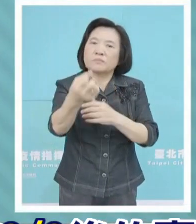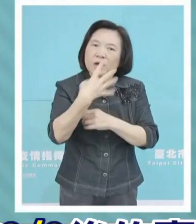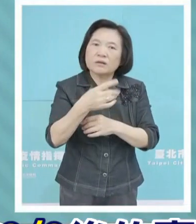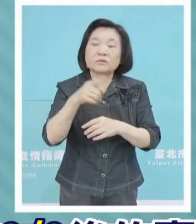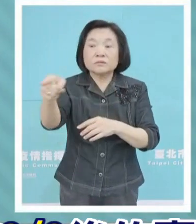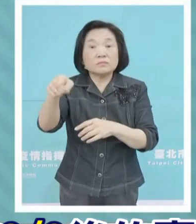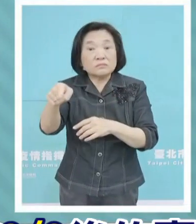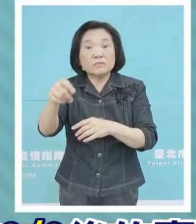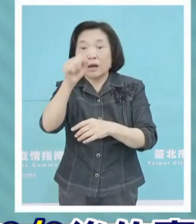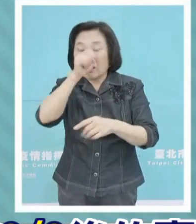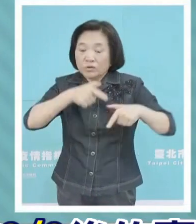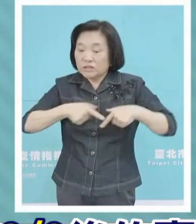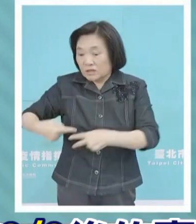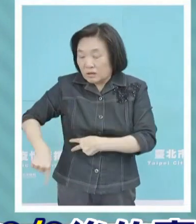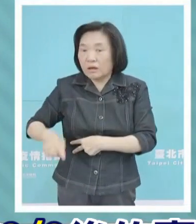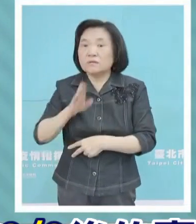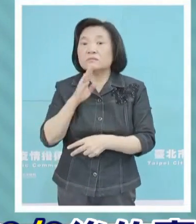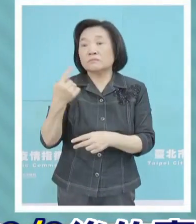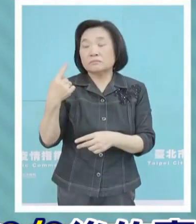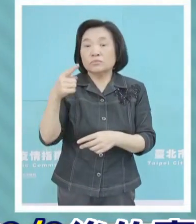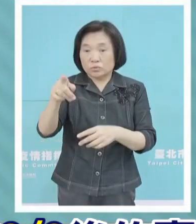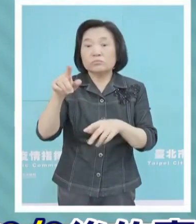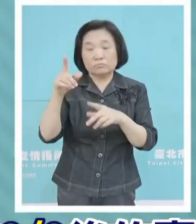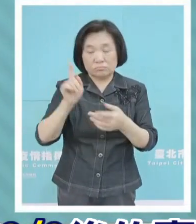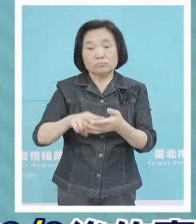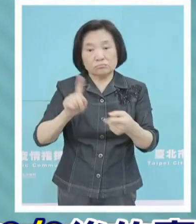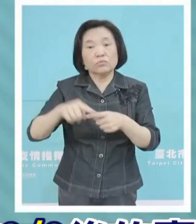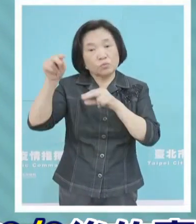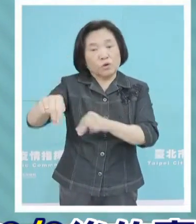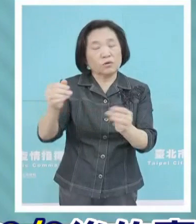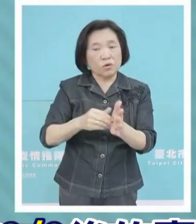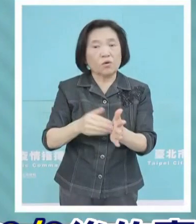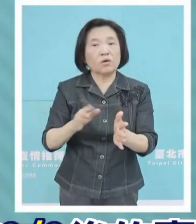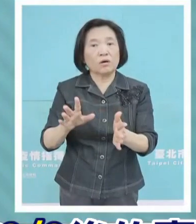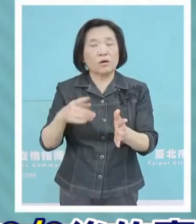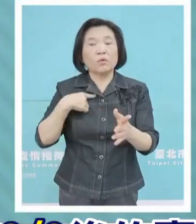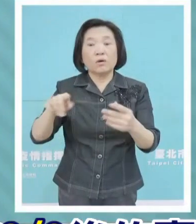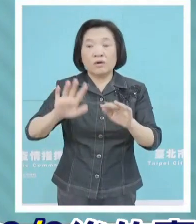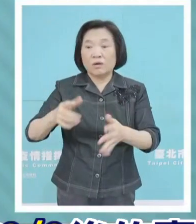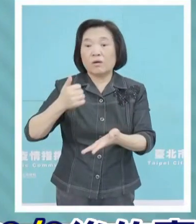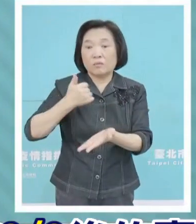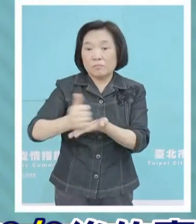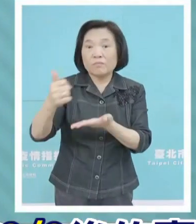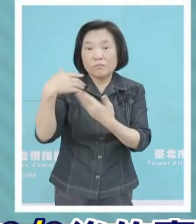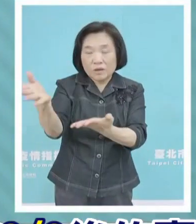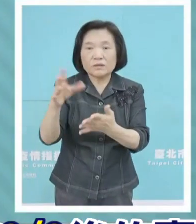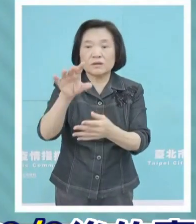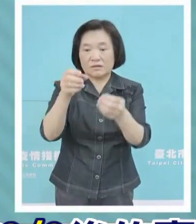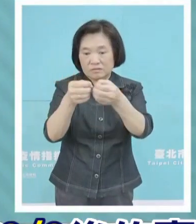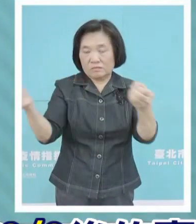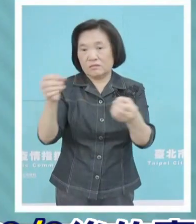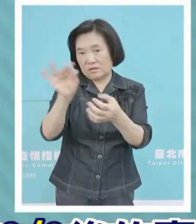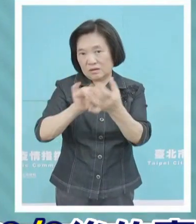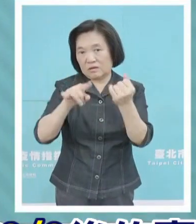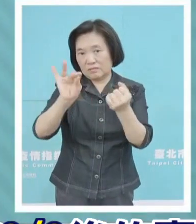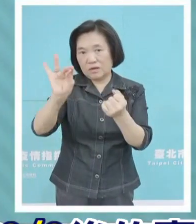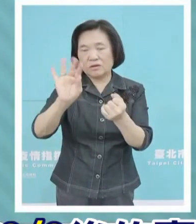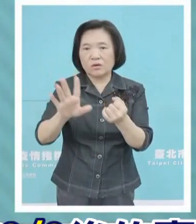给他们，今天要去查是不是有打在不在这次的施打对象的情形。我